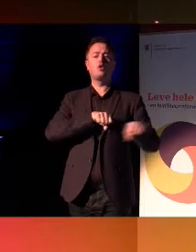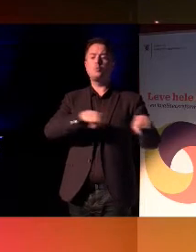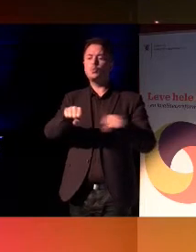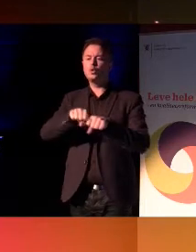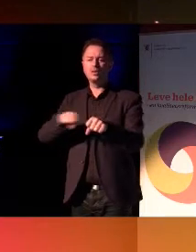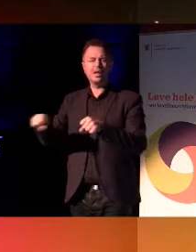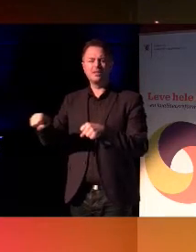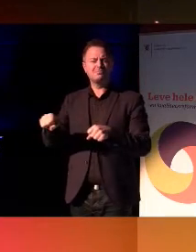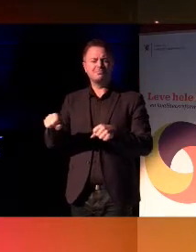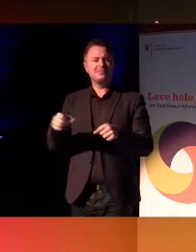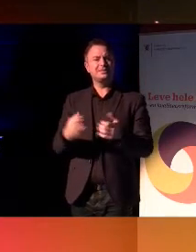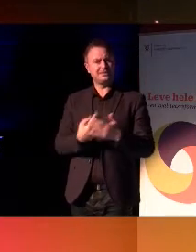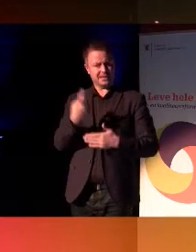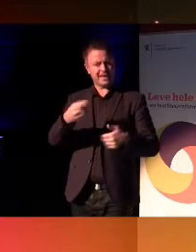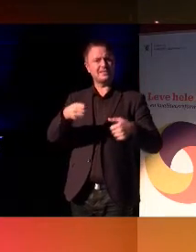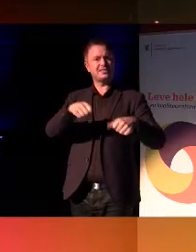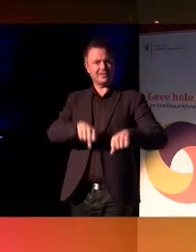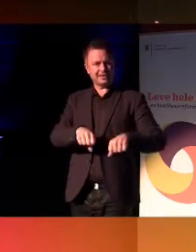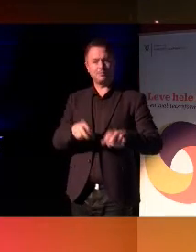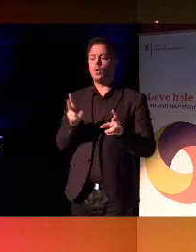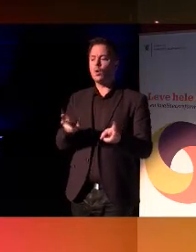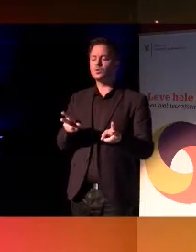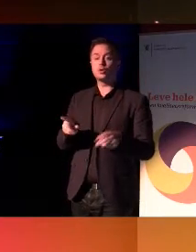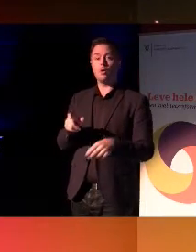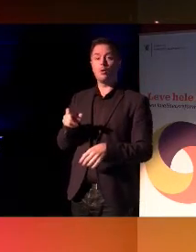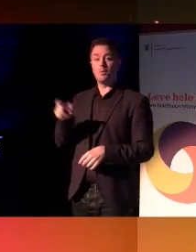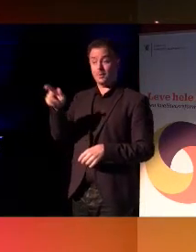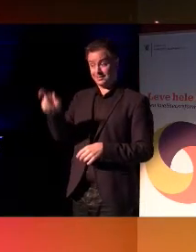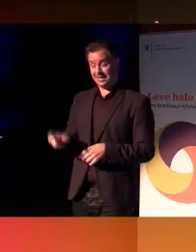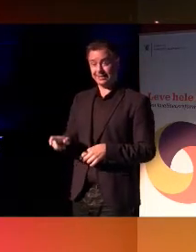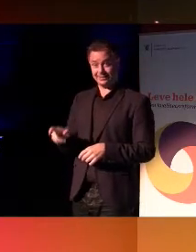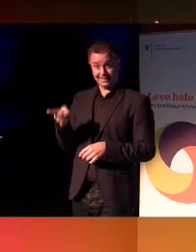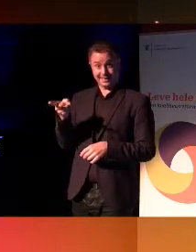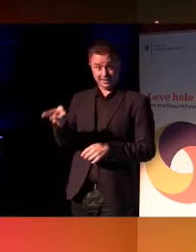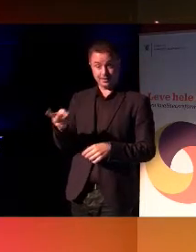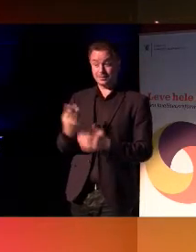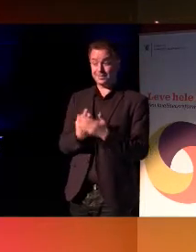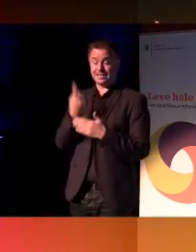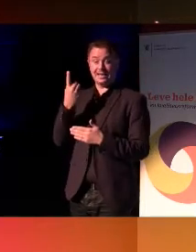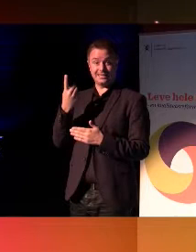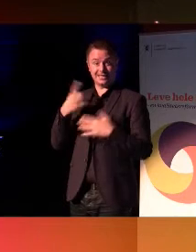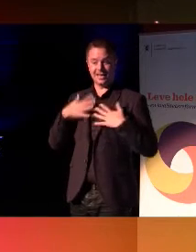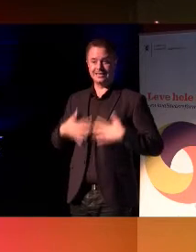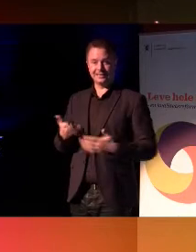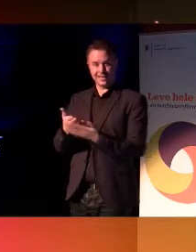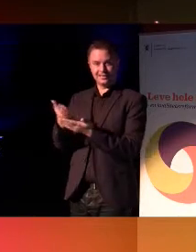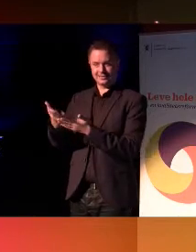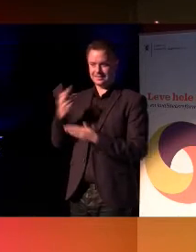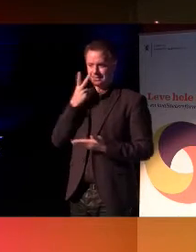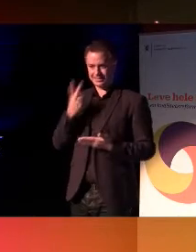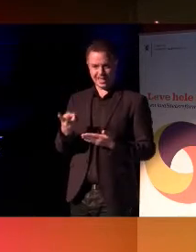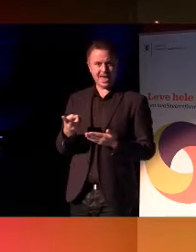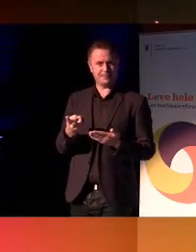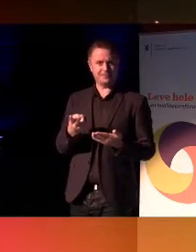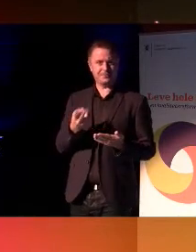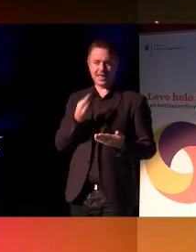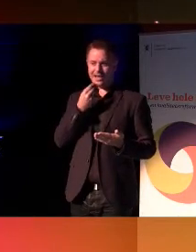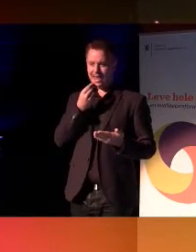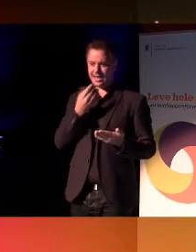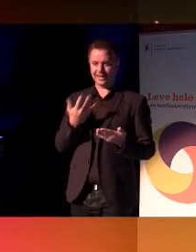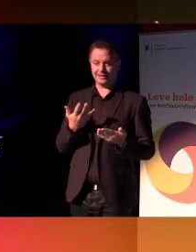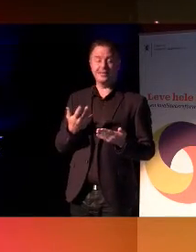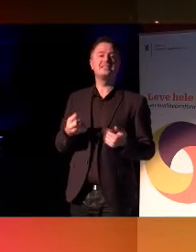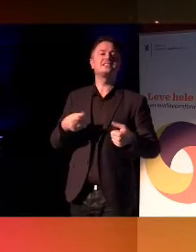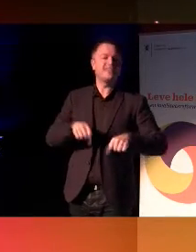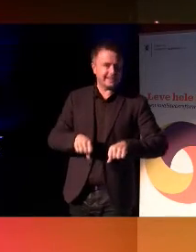hos pasienter som er innlagt i spesialisthelsetjenesten. Det vi ser er at det er også her, som en del andre, på en del andre